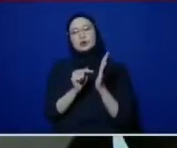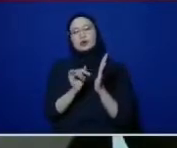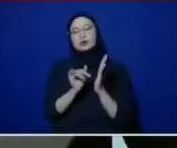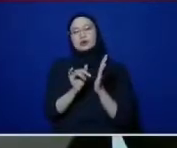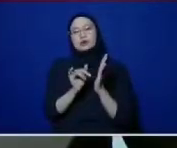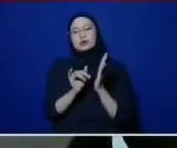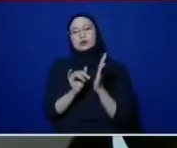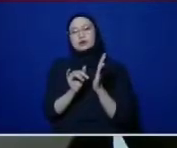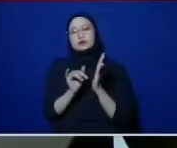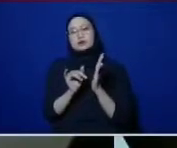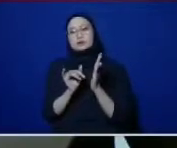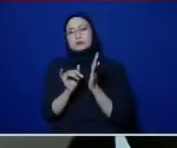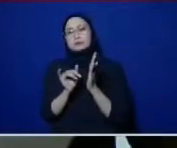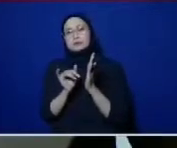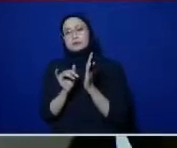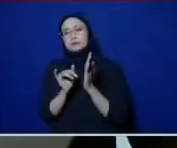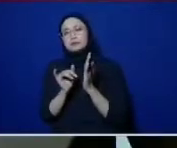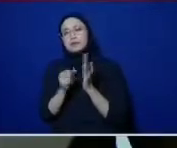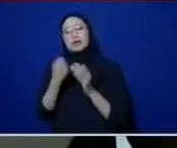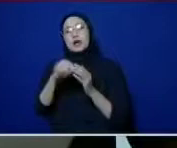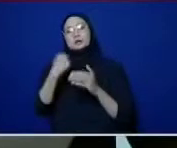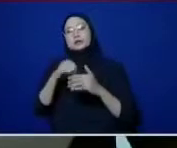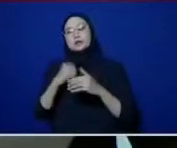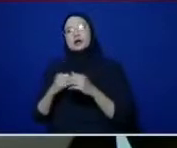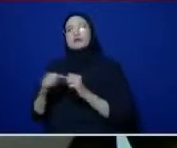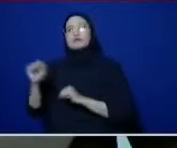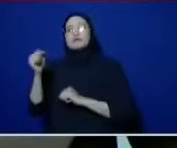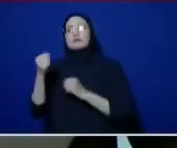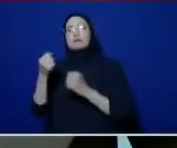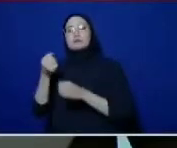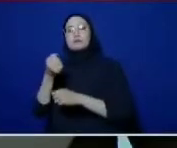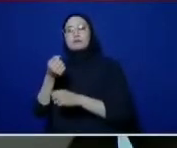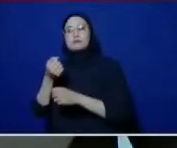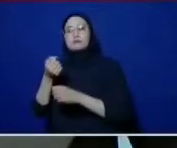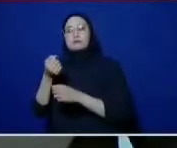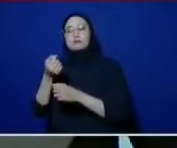membatasi kemampuan nelayan kecil untuk